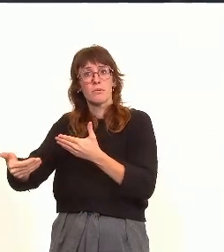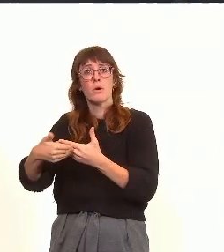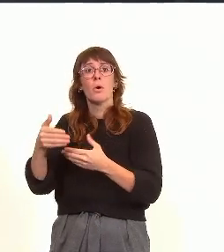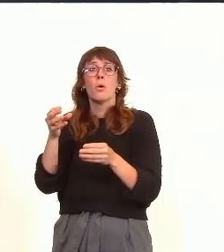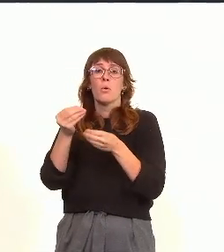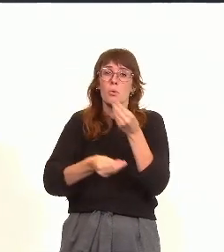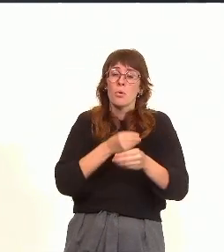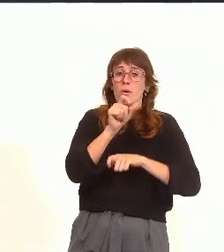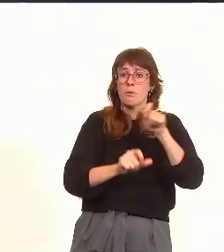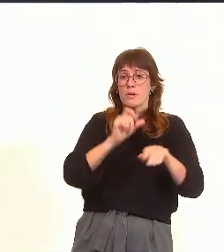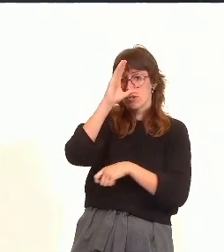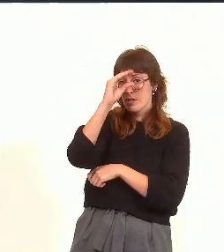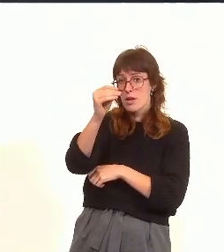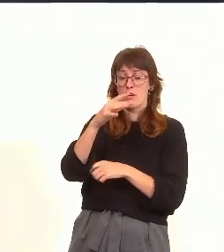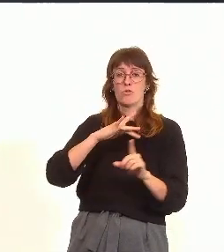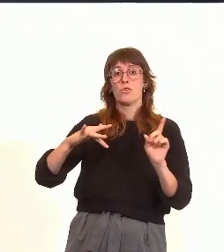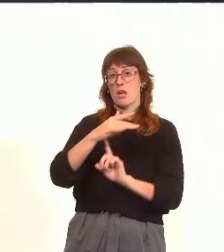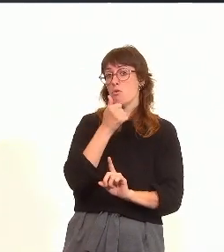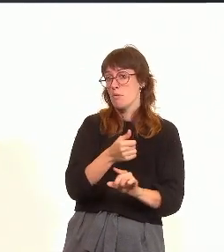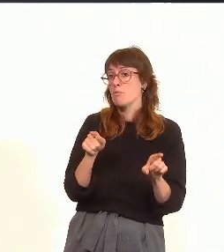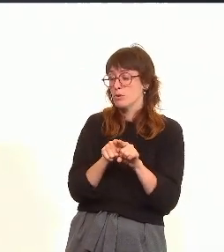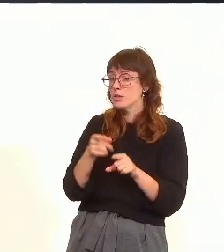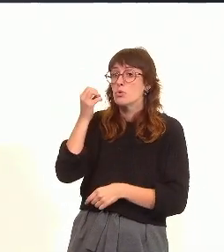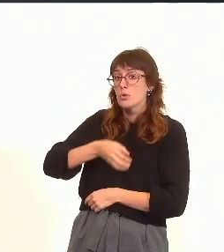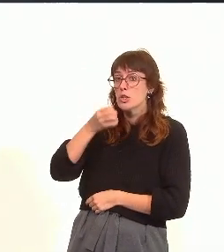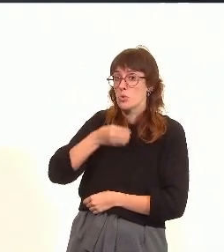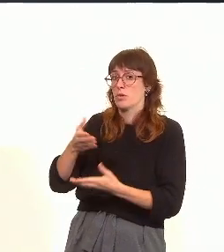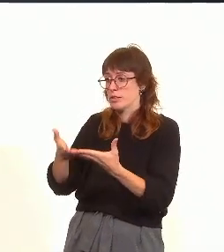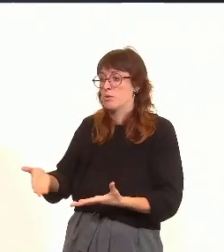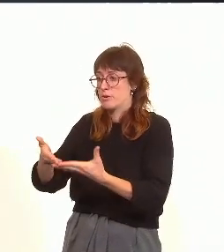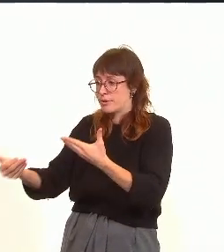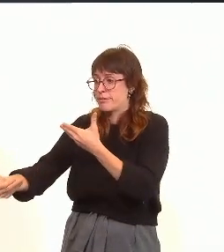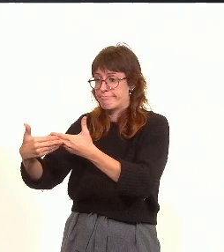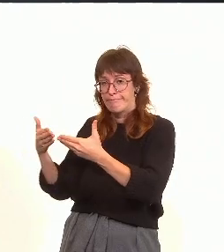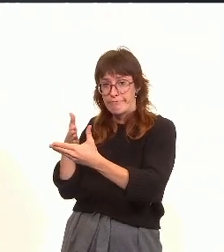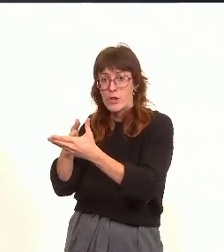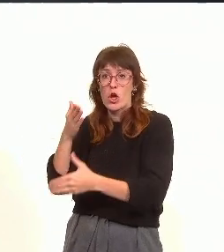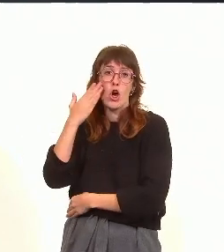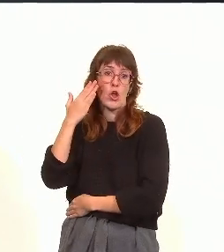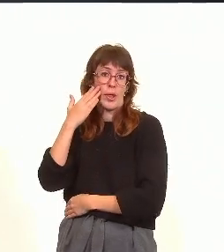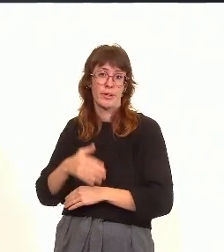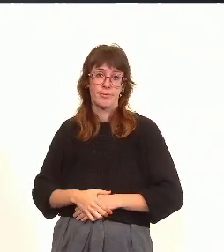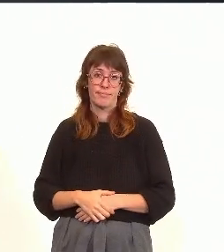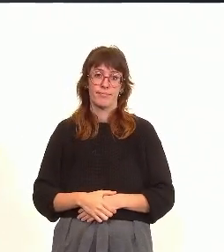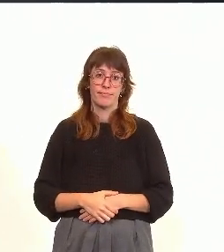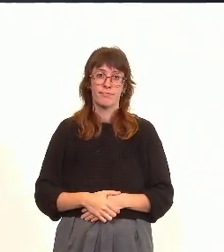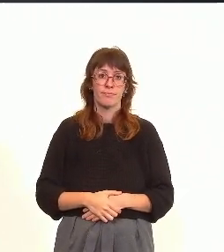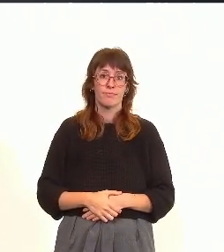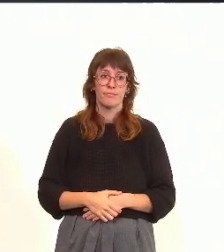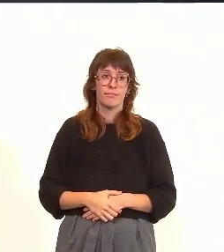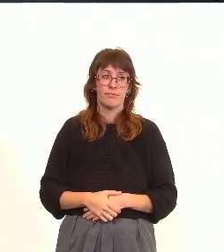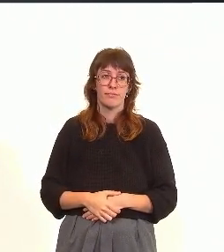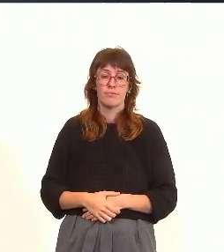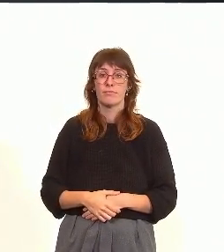sont concernés, au premier titre, dans leur activité par la situation de handicap. Et donc on a déjà un premier conflit, on va